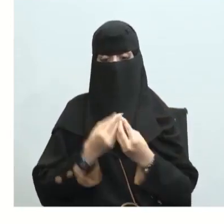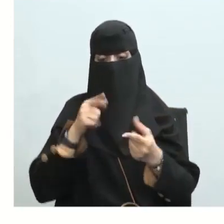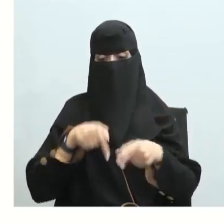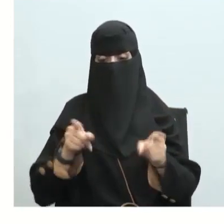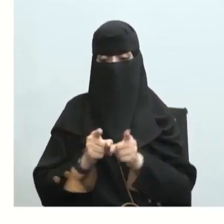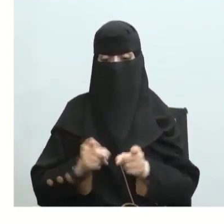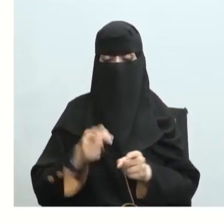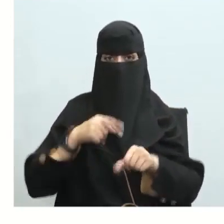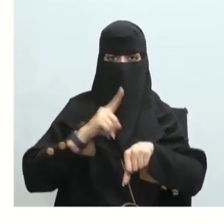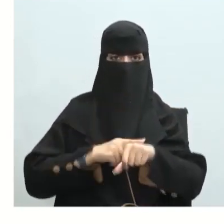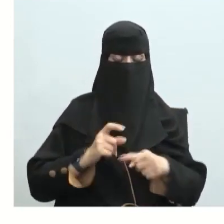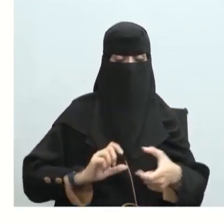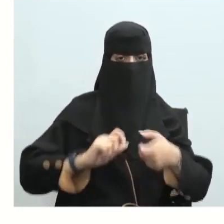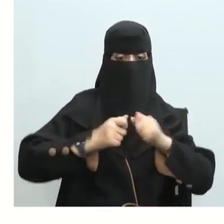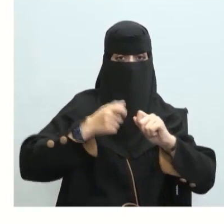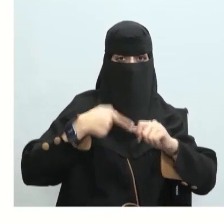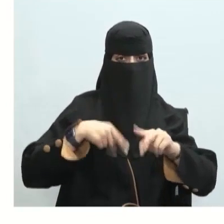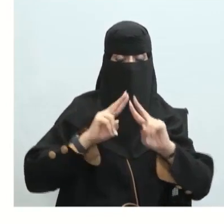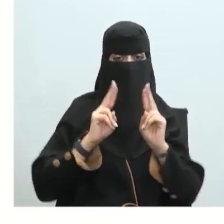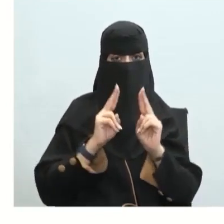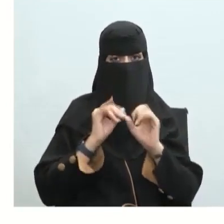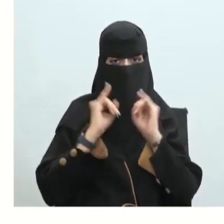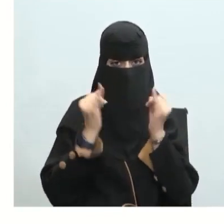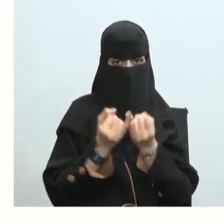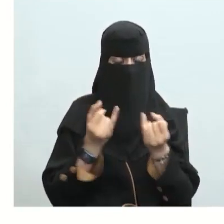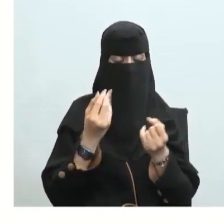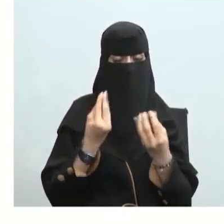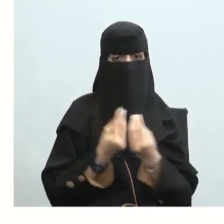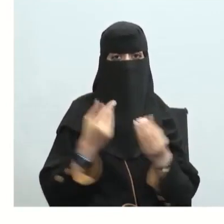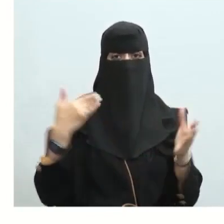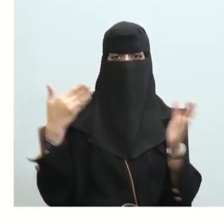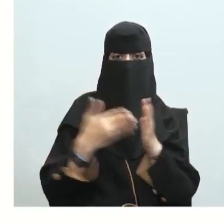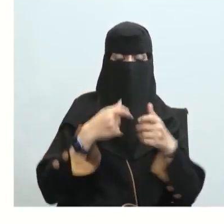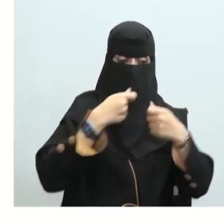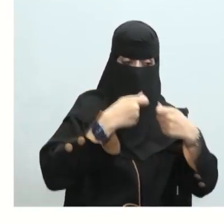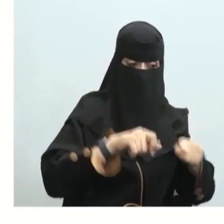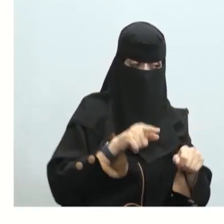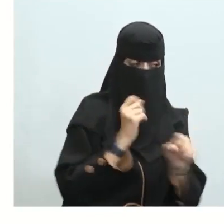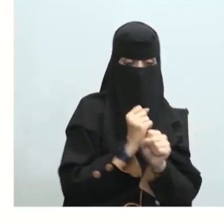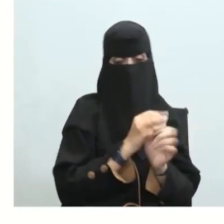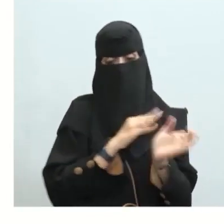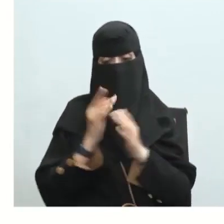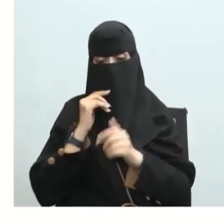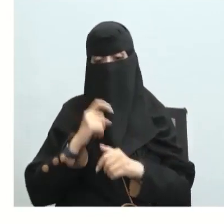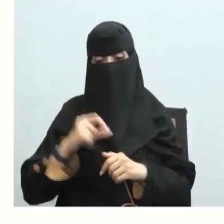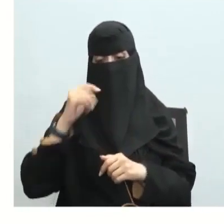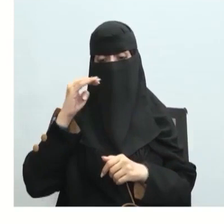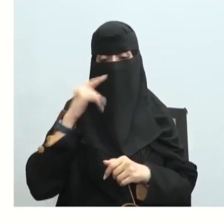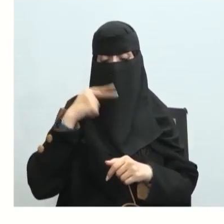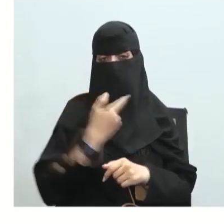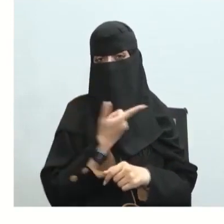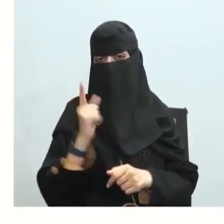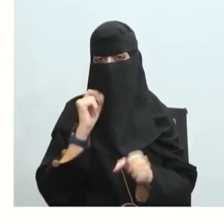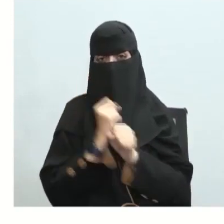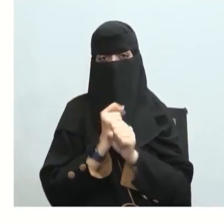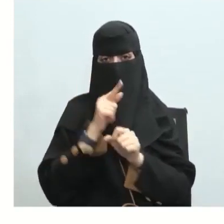تحديد موعد انعقاد المؤتمر مع تحديد موعد نهائي لتسليم اوراق العمل جيم تنفيذ كافه اعمال